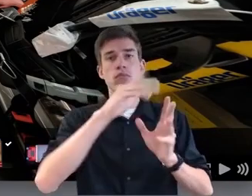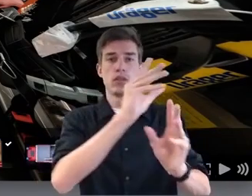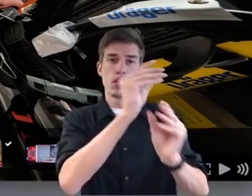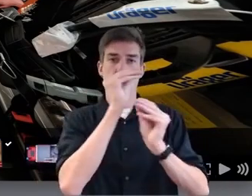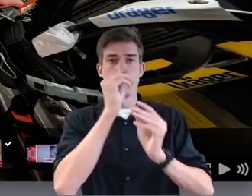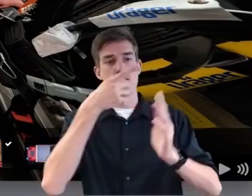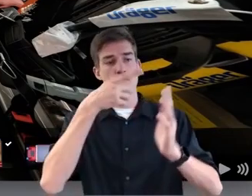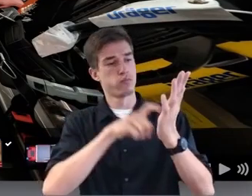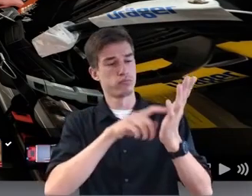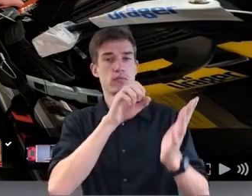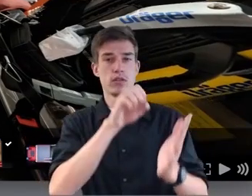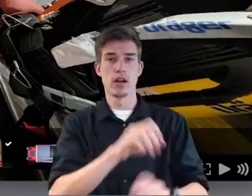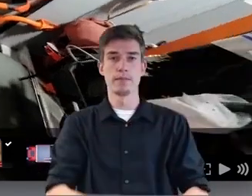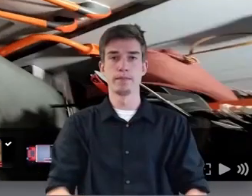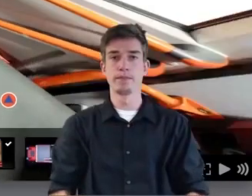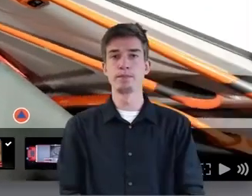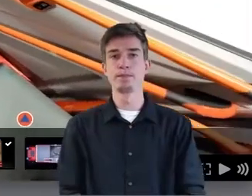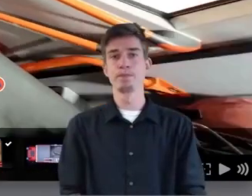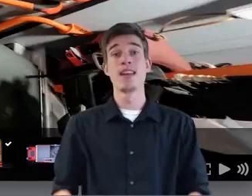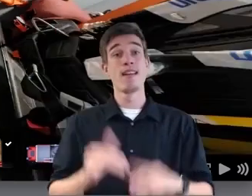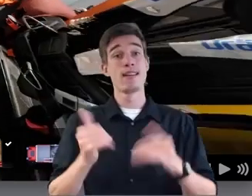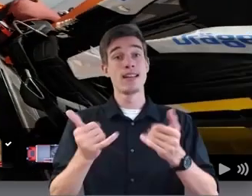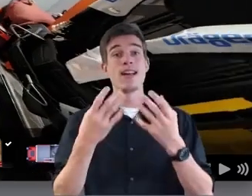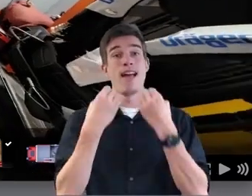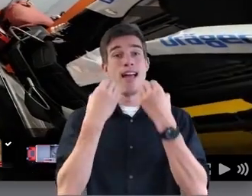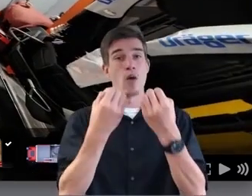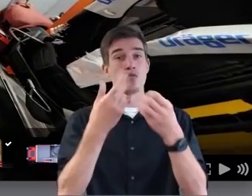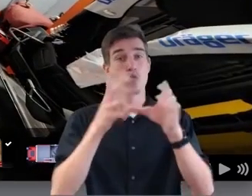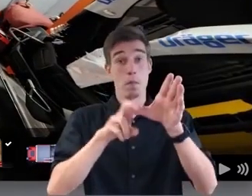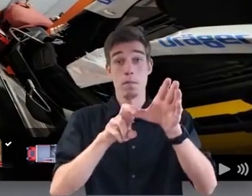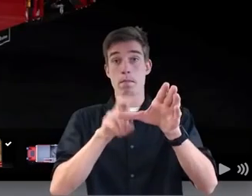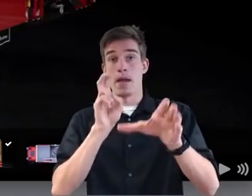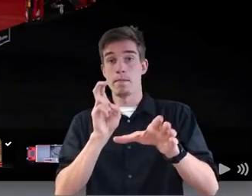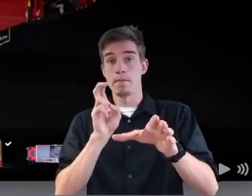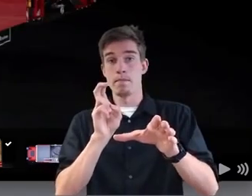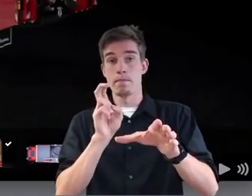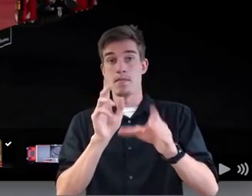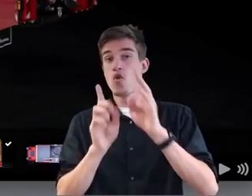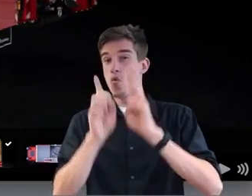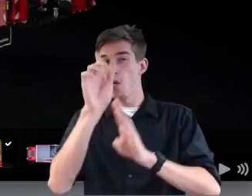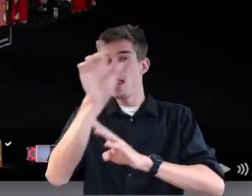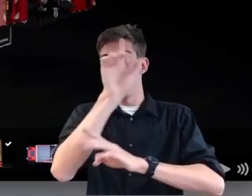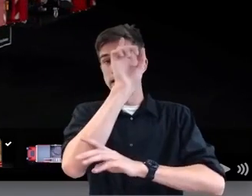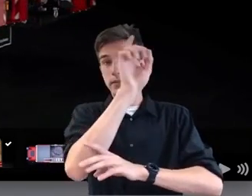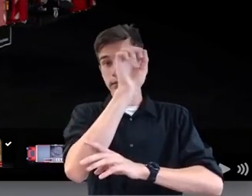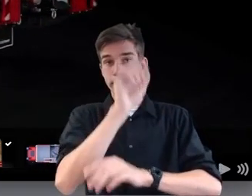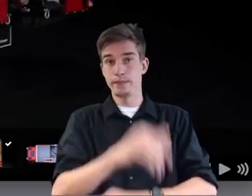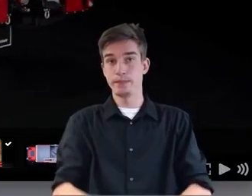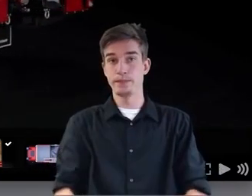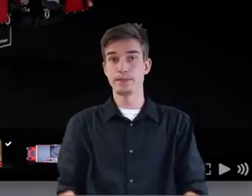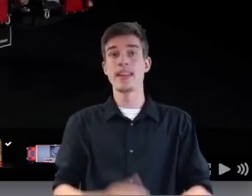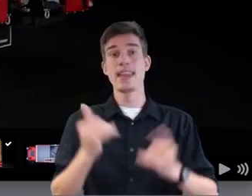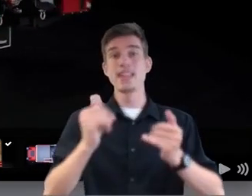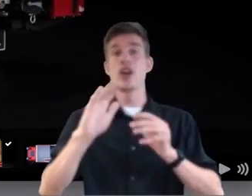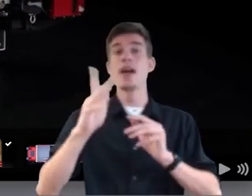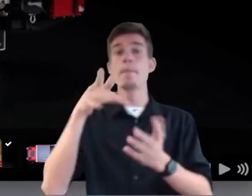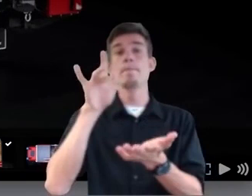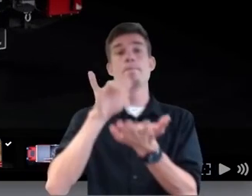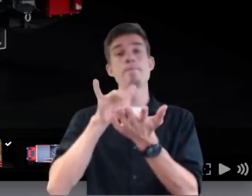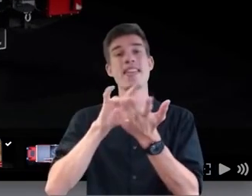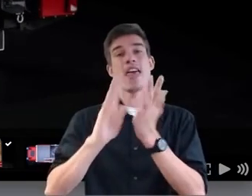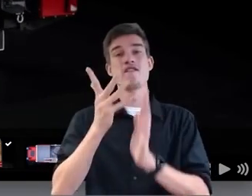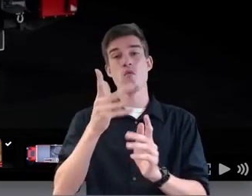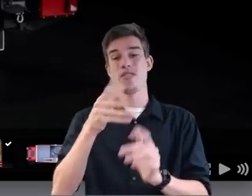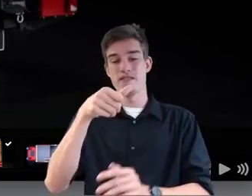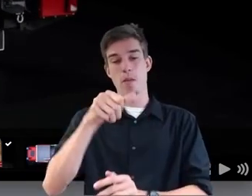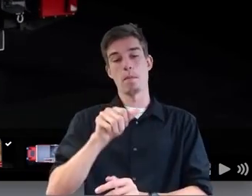werden. Wenn wir hier mal ganz aus dem Auto herausgehen, oben links Genau. Und dann mal den fünften Button in der Mitte unten, das ist